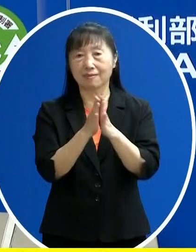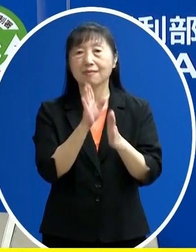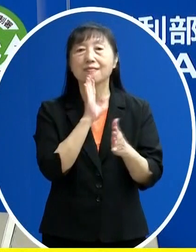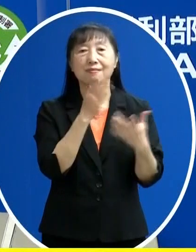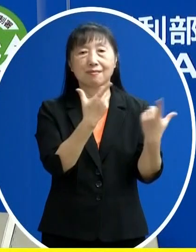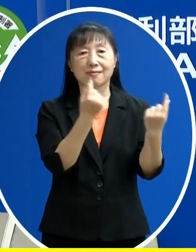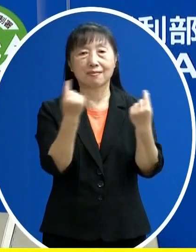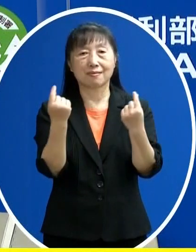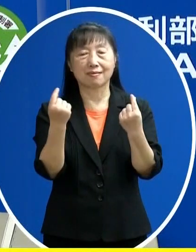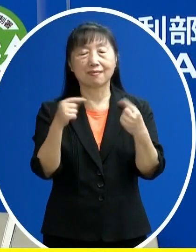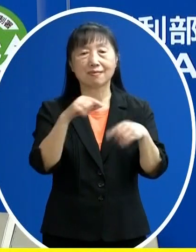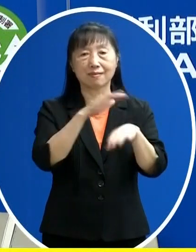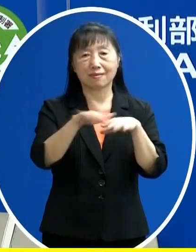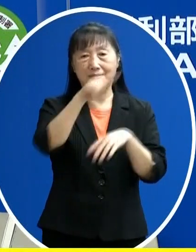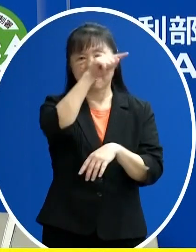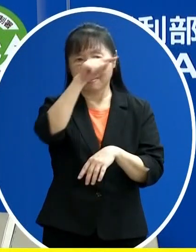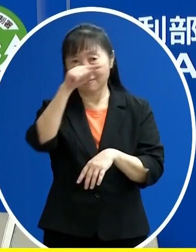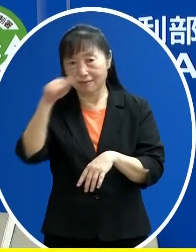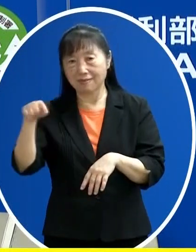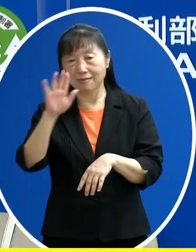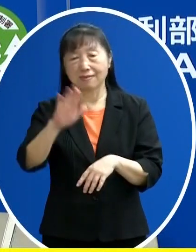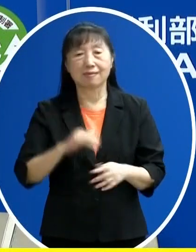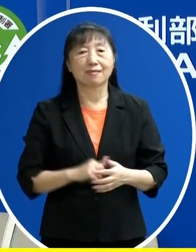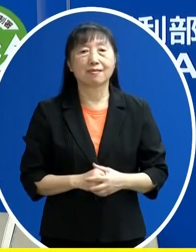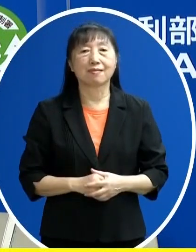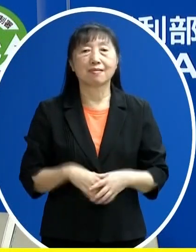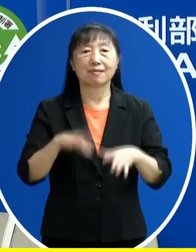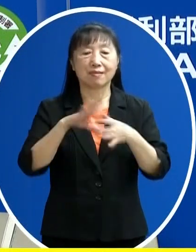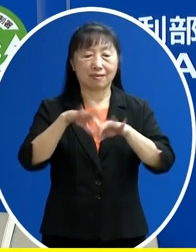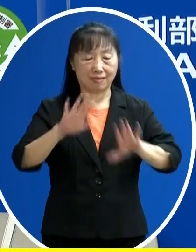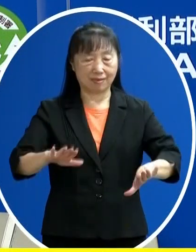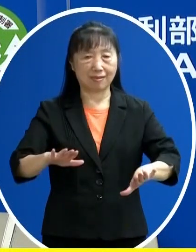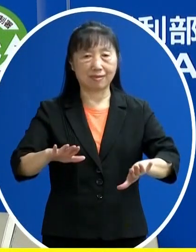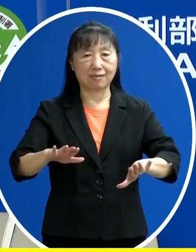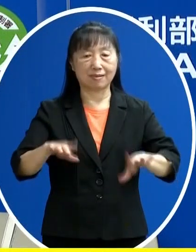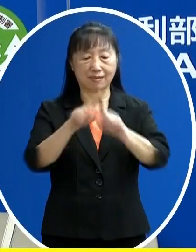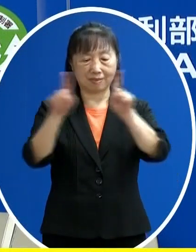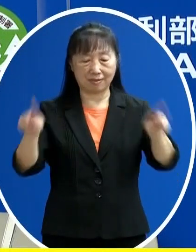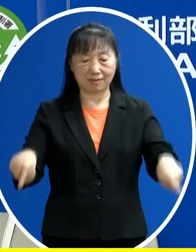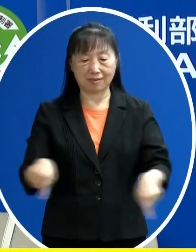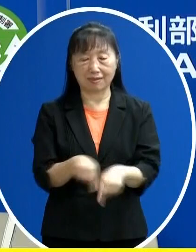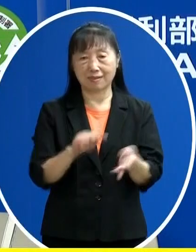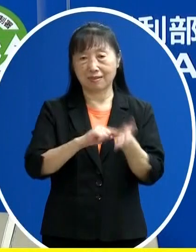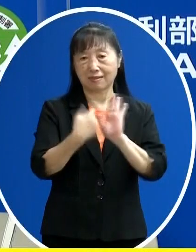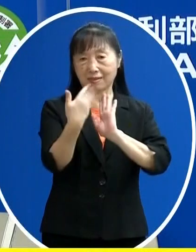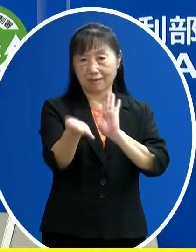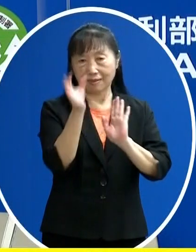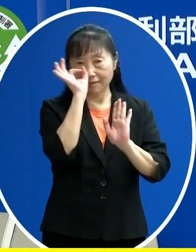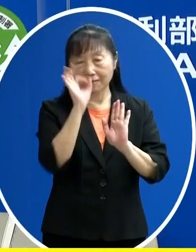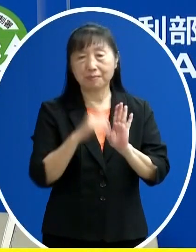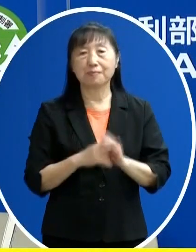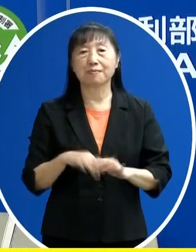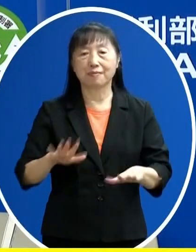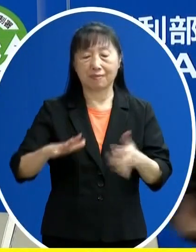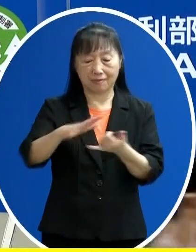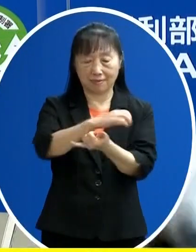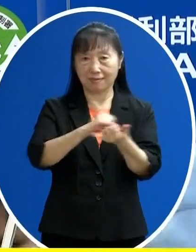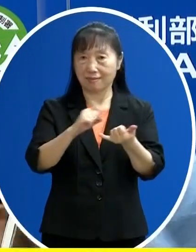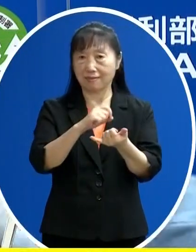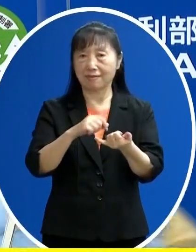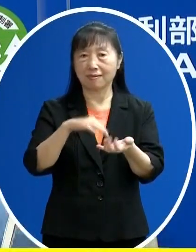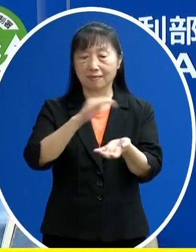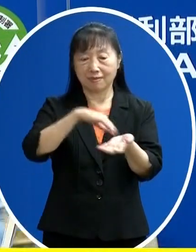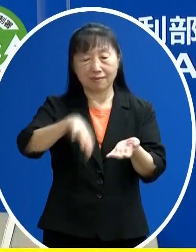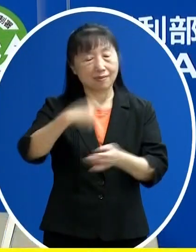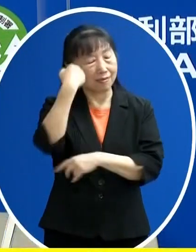的收治数有下降的一个状况哈，所以特别跟大家做这个图表的一个呈现，显示说我们国内可能在住院